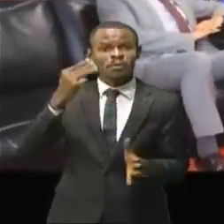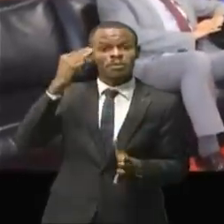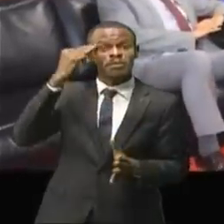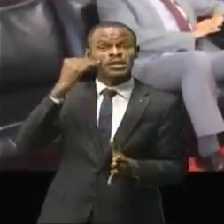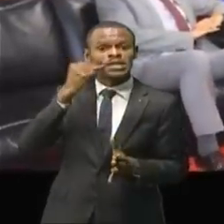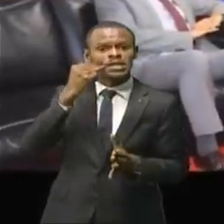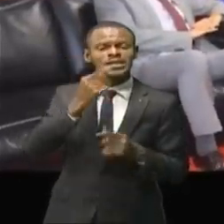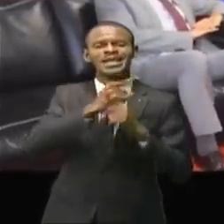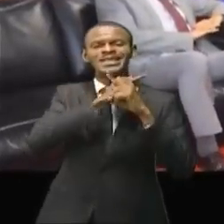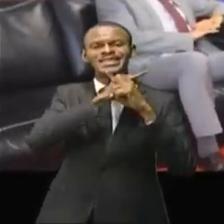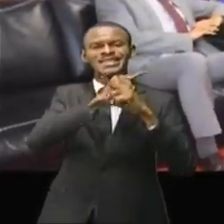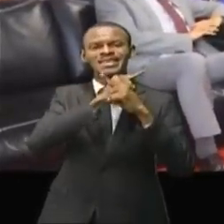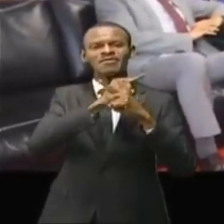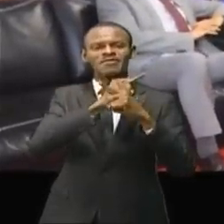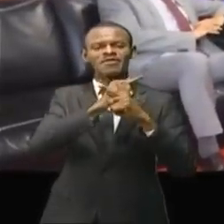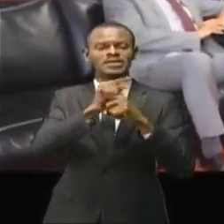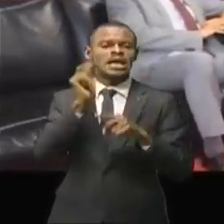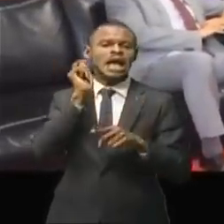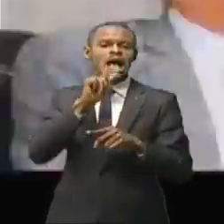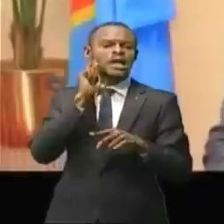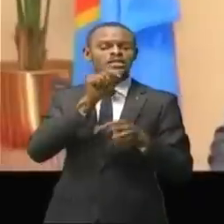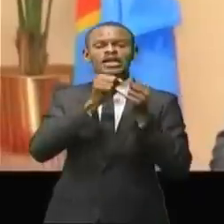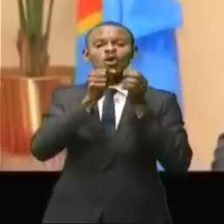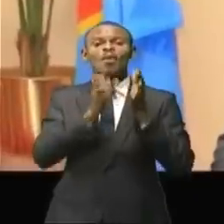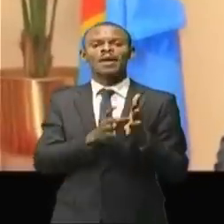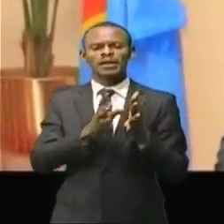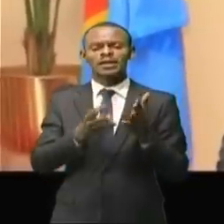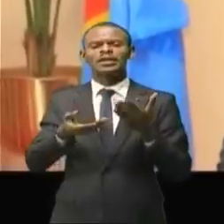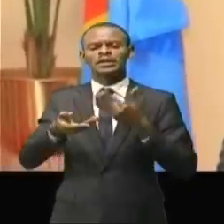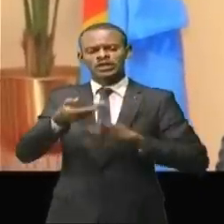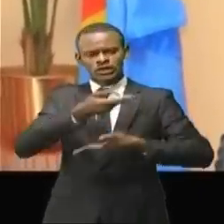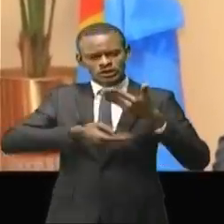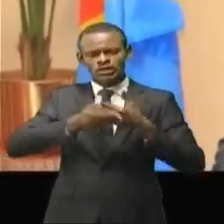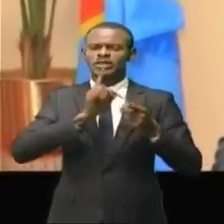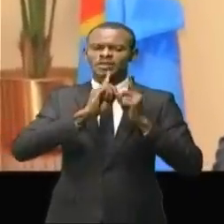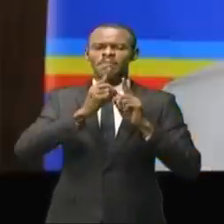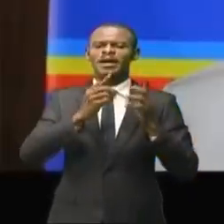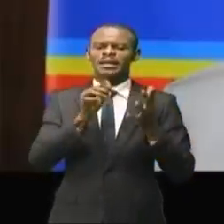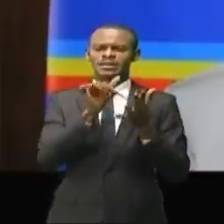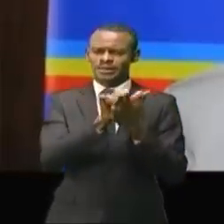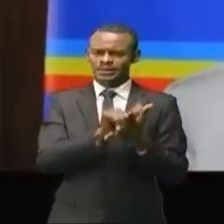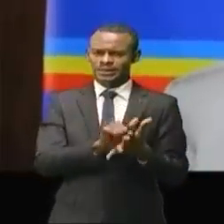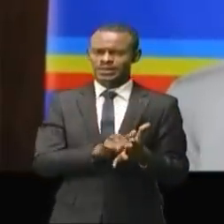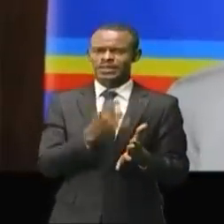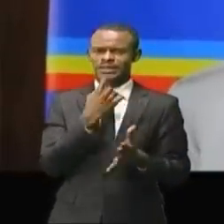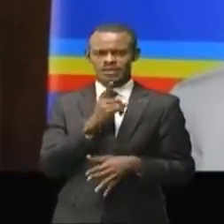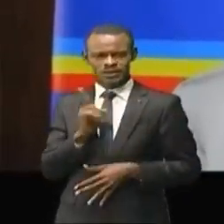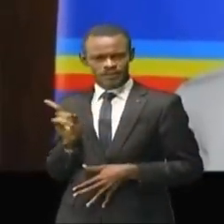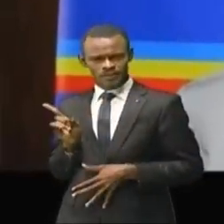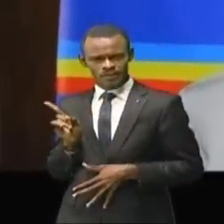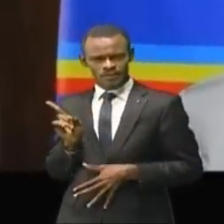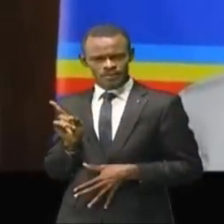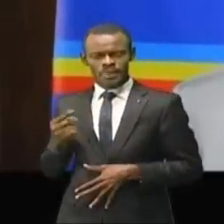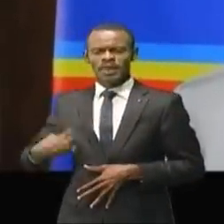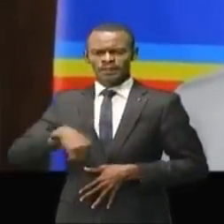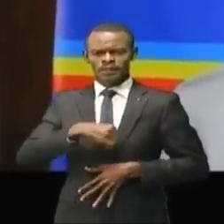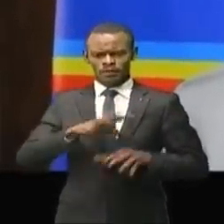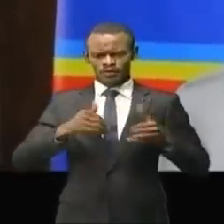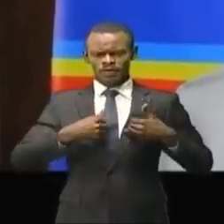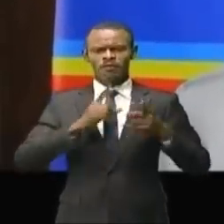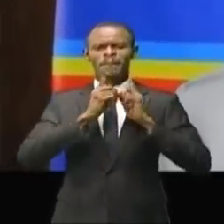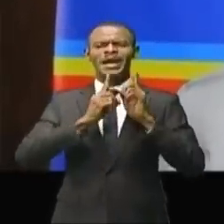et des anciens combattants Jean-Pierre Bemba Gombo nous avons parlé de nos coopérations militaires de défense puisque